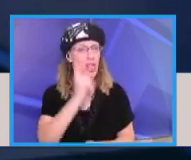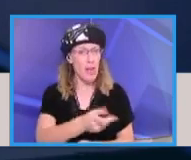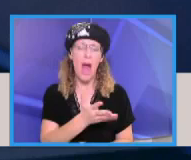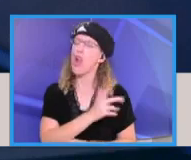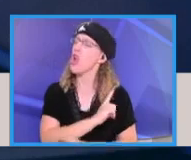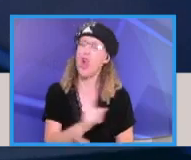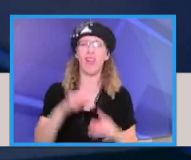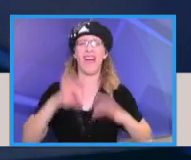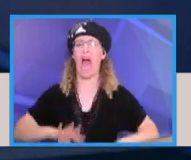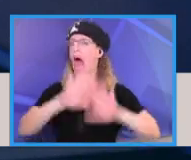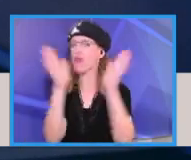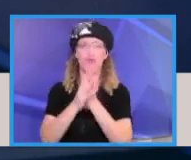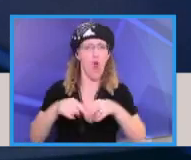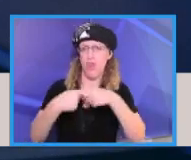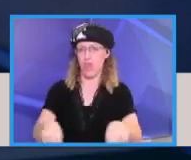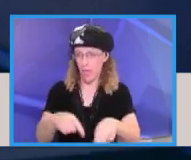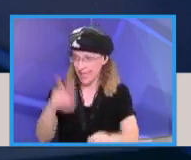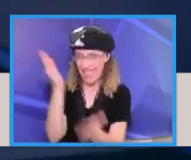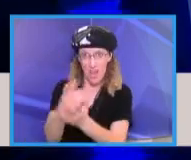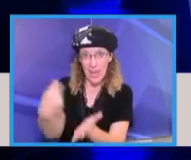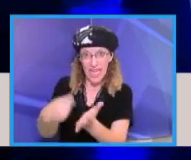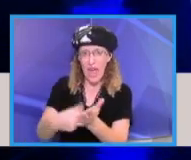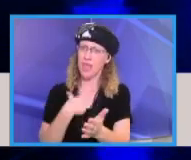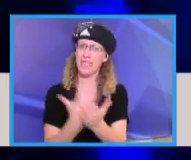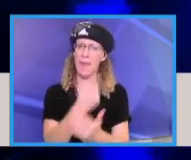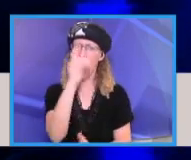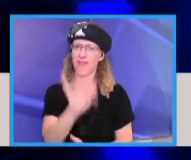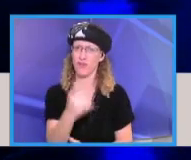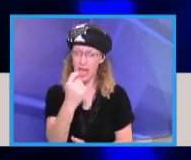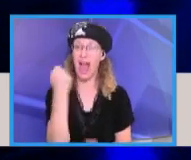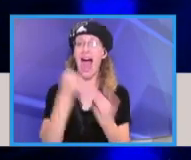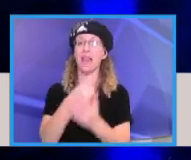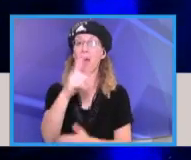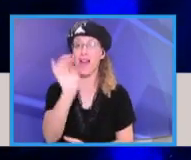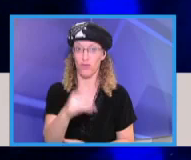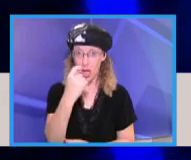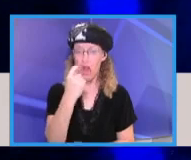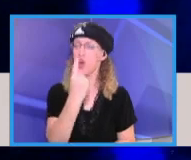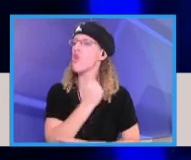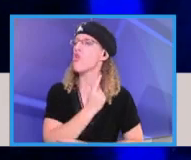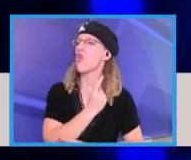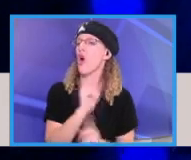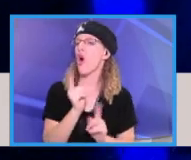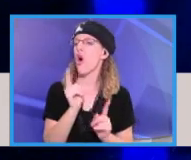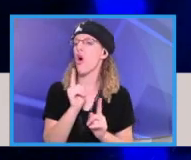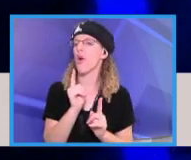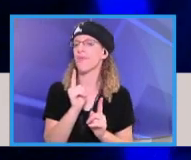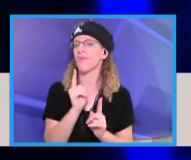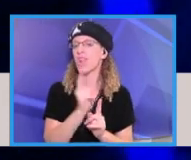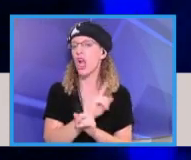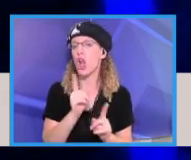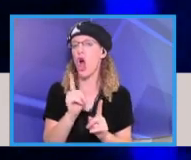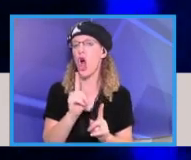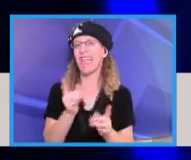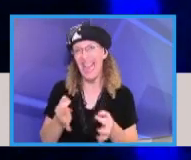כל הקופה. בוא תקבע מחיר, אני מציע 100,000 שקל, שעד 100,000 שקל לא בעצם לא ילינו